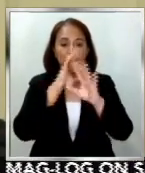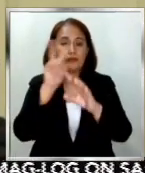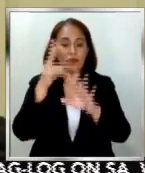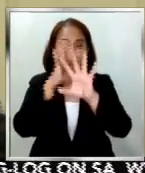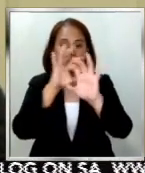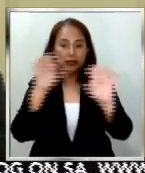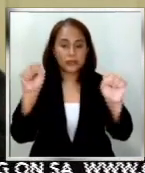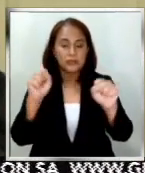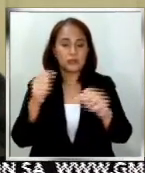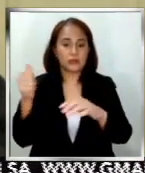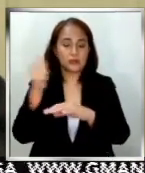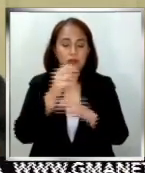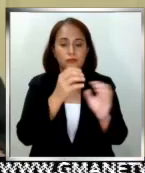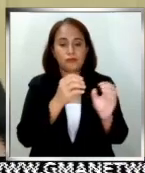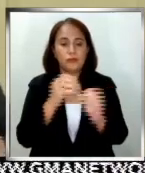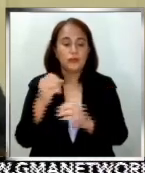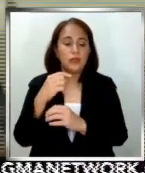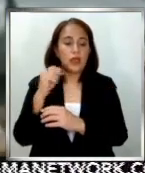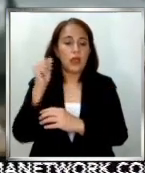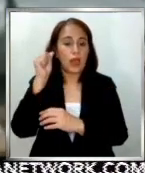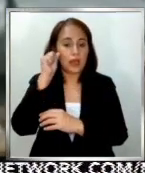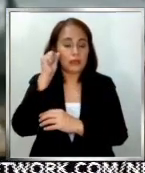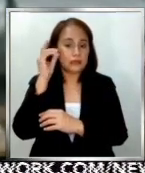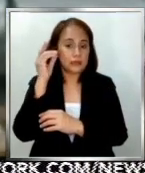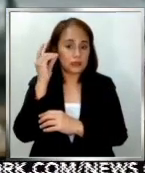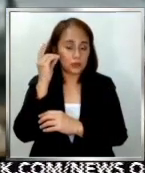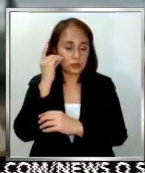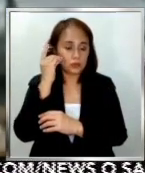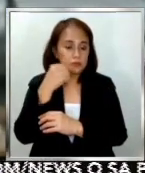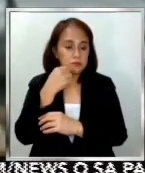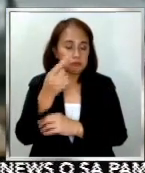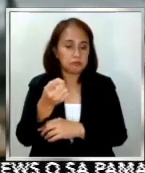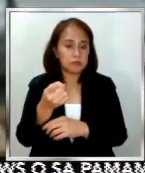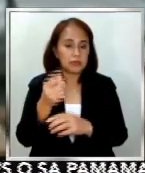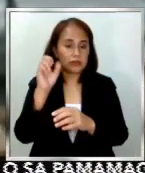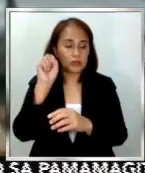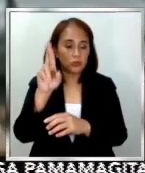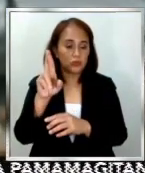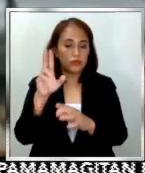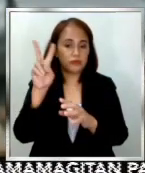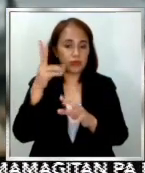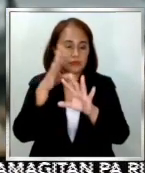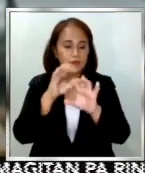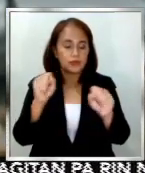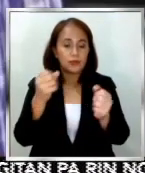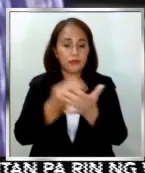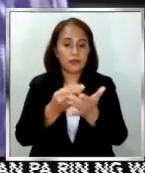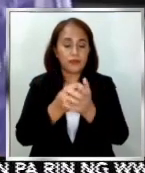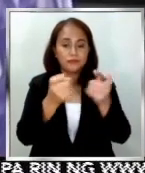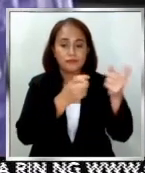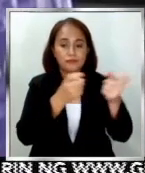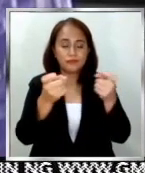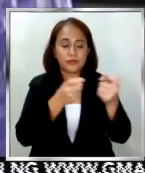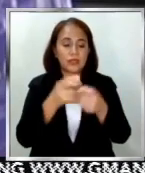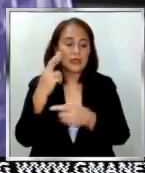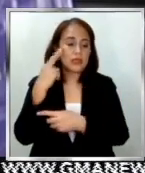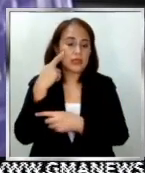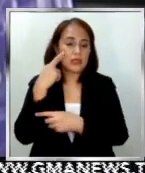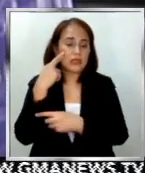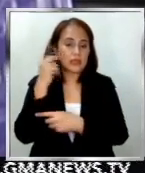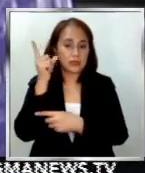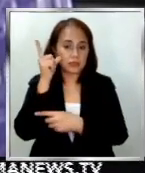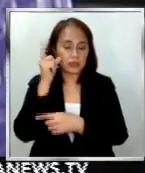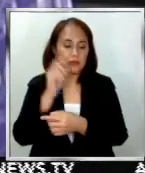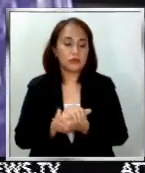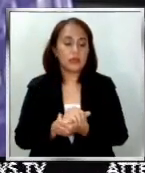Operating Officer Arnel De Jesus, Senior Vice President for Fund Management Sector Renato Limciaco, at